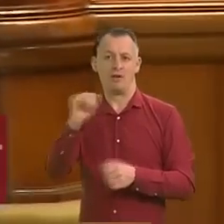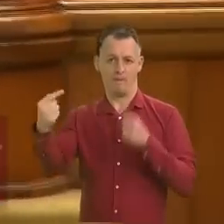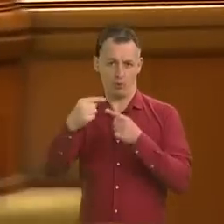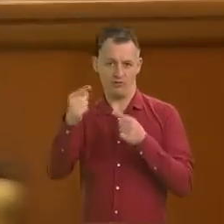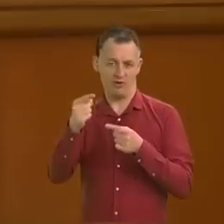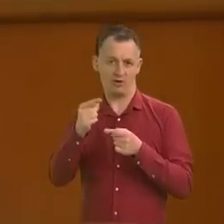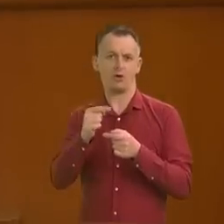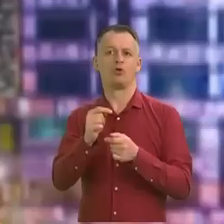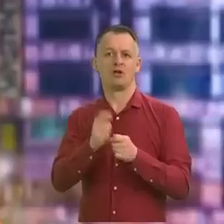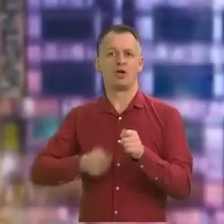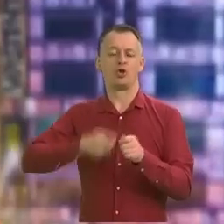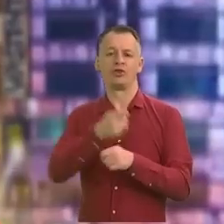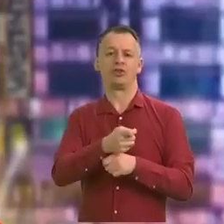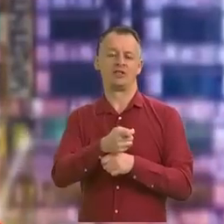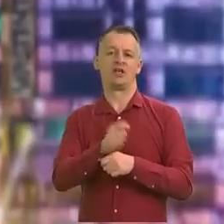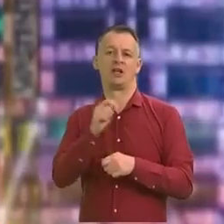ore.